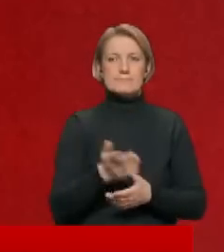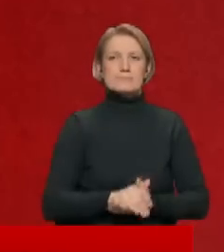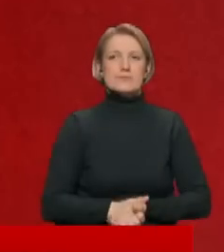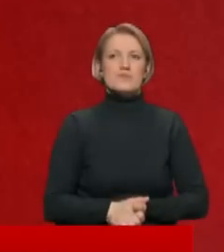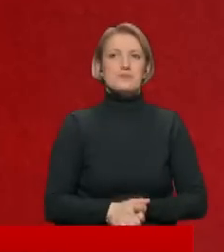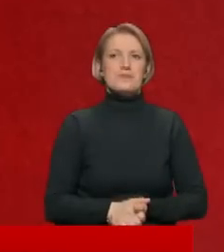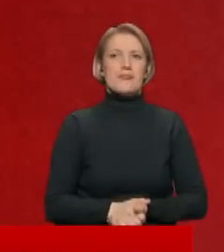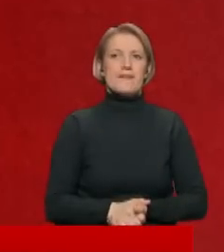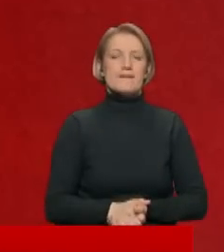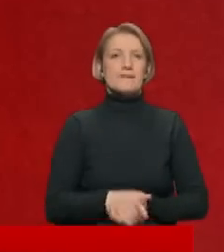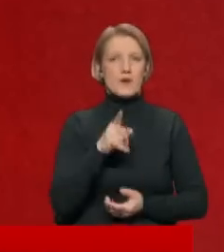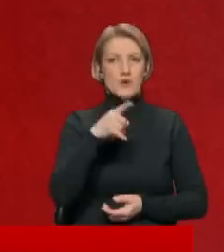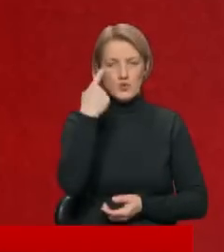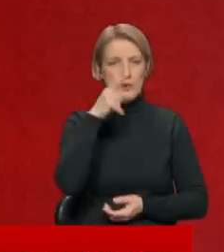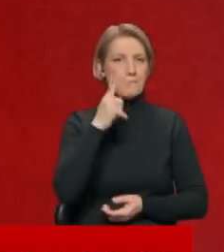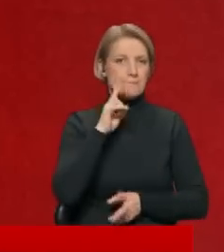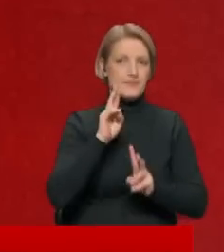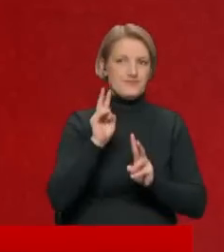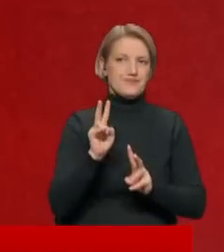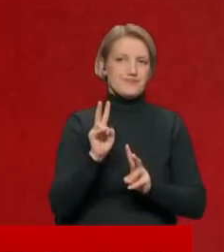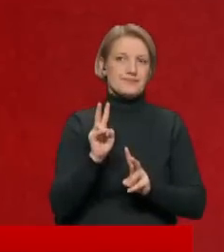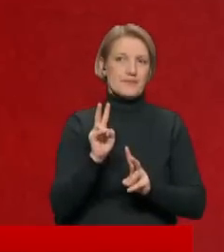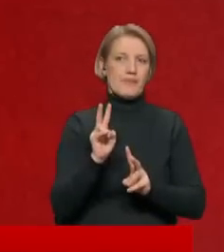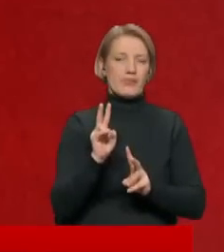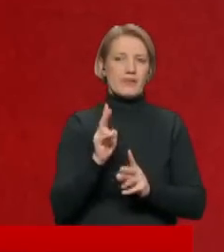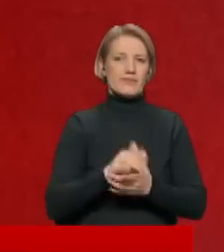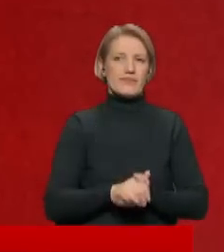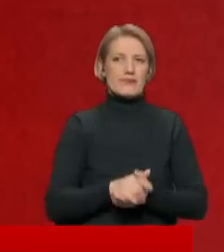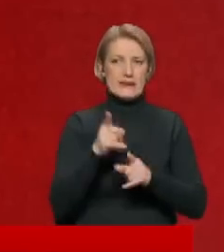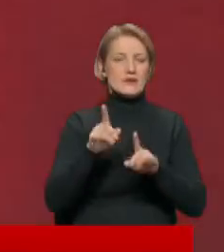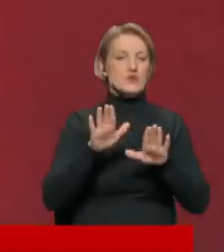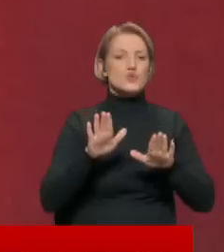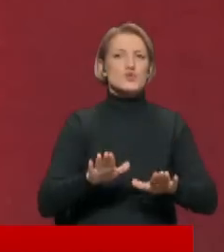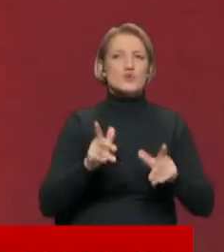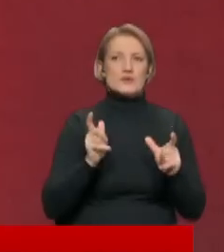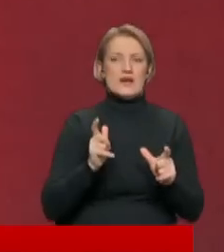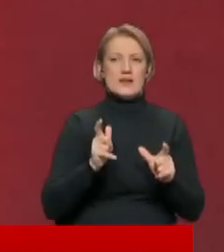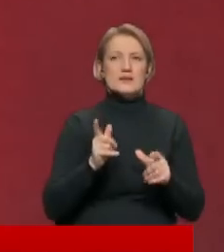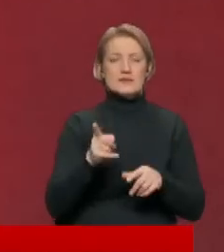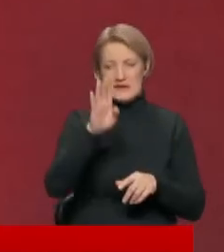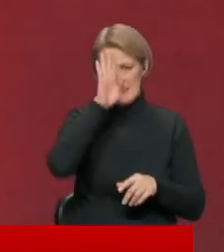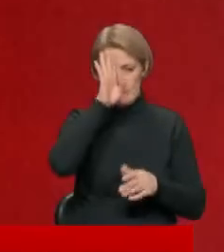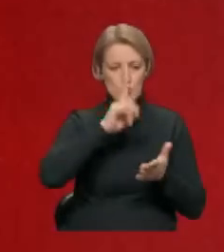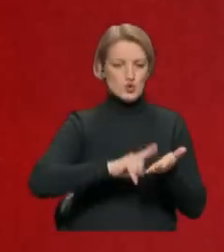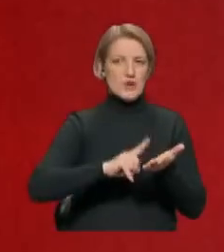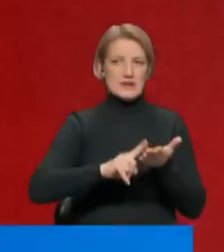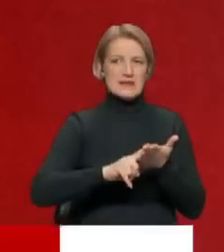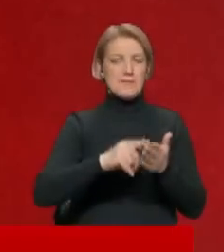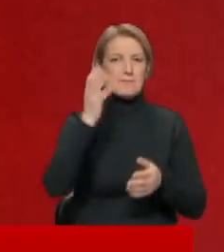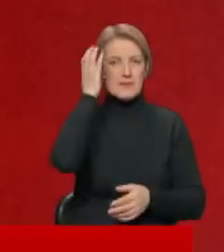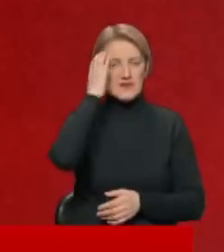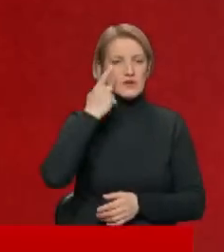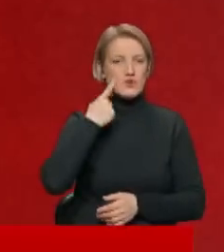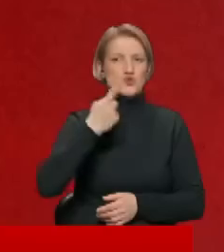daha da yükseliyor o açıdan bakınca Toplum Sağlığı durduğunuz yani Nedir mesela İstanbul sözleşmesinde bu sözleşmesinin temeli